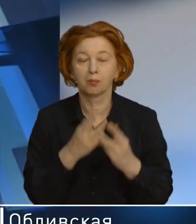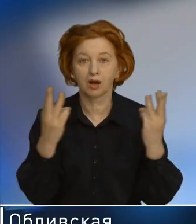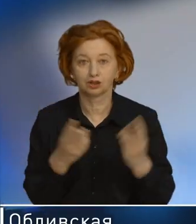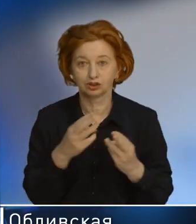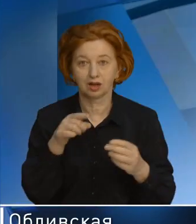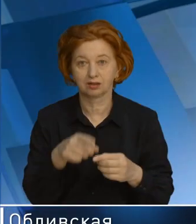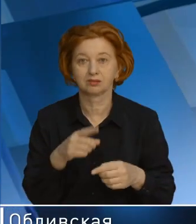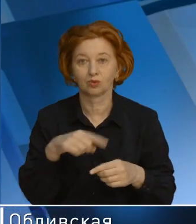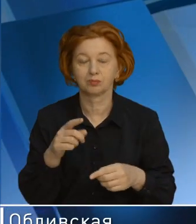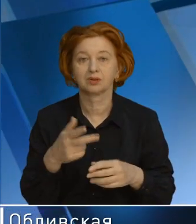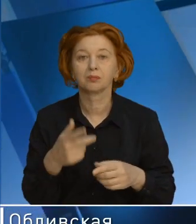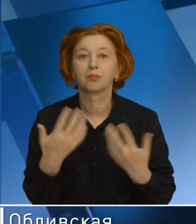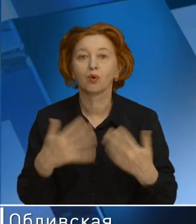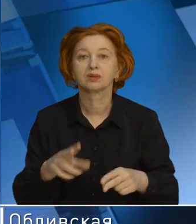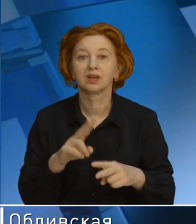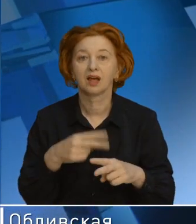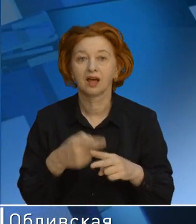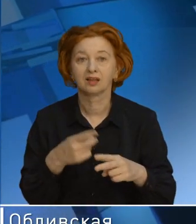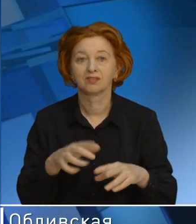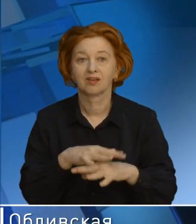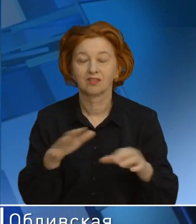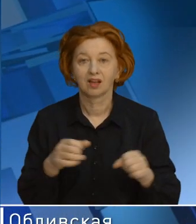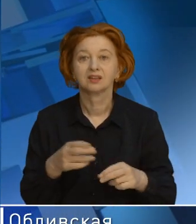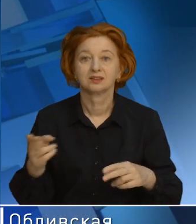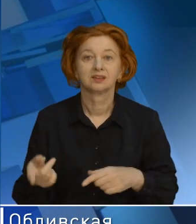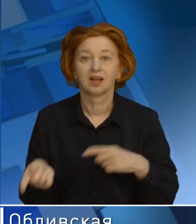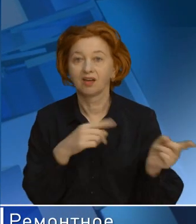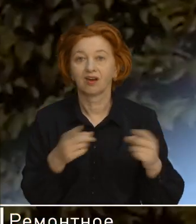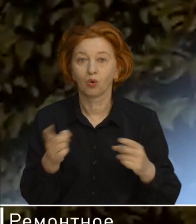3. После этого началась эвакуация жильцов.